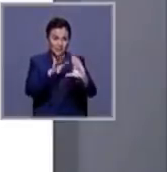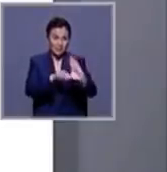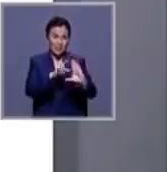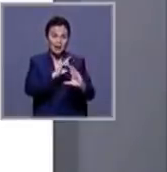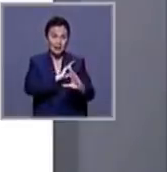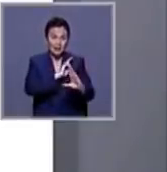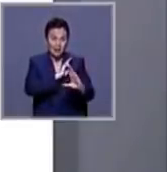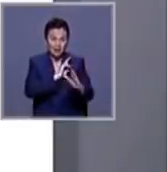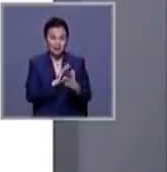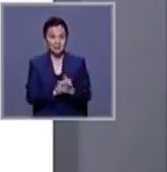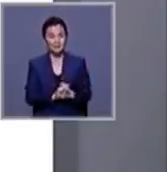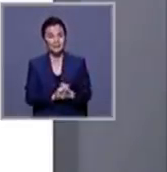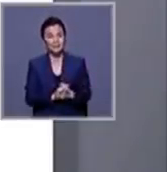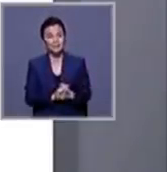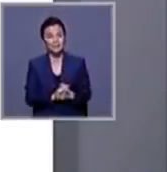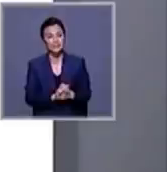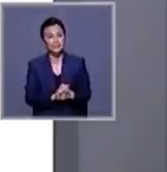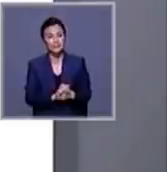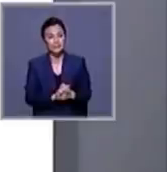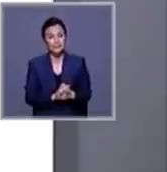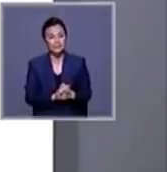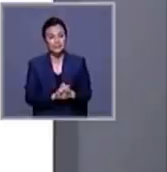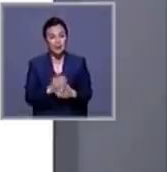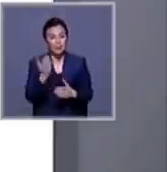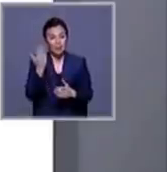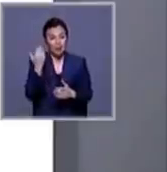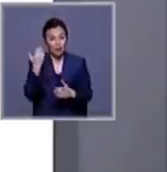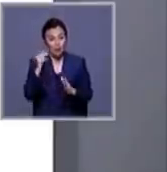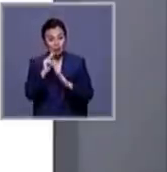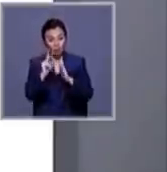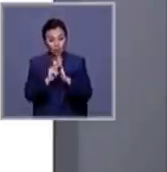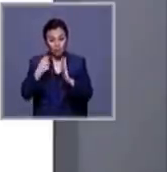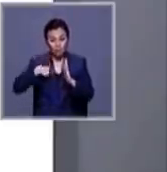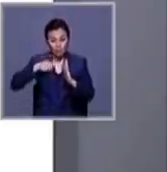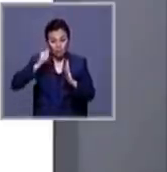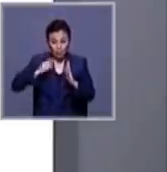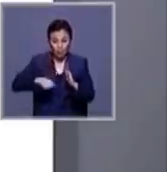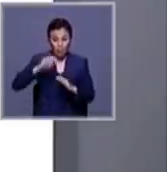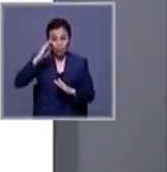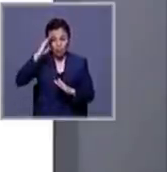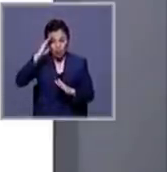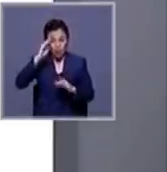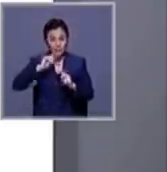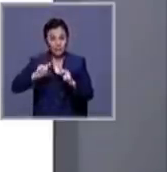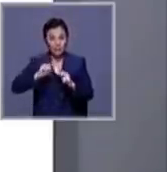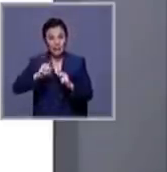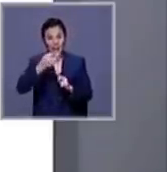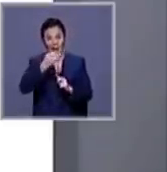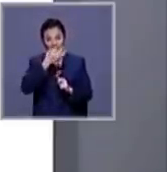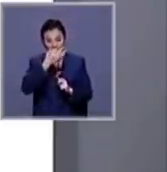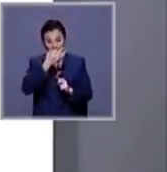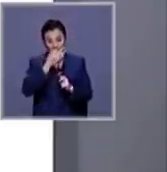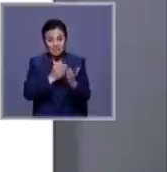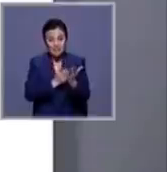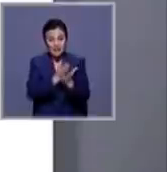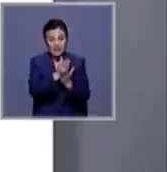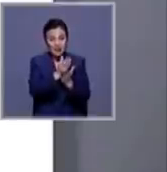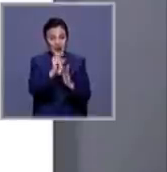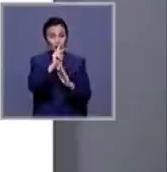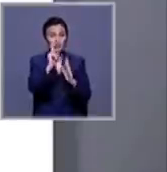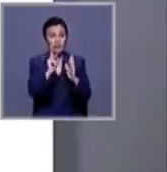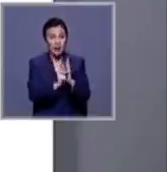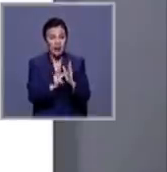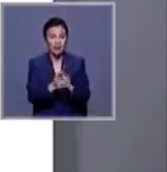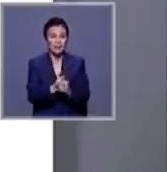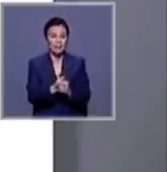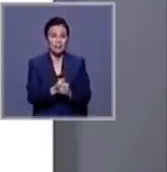ลุ่มเนี้ยสมมติกลุ่มกฎหมายและกระบวนการทําได้แก่ผู้เคยเป็นผู้ปรึกษาตุลาการอัยการตํารวจ ค่ะ ผู้ประกอบวิชาชีพด้านกฎหมายสมมติอย่างงี้นะฮะ ค่ะ กลุ่มเ